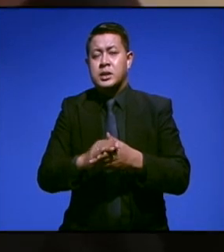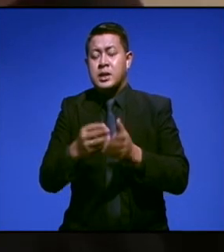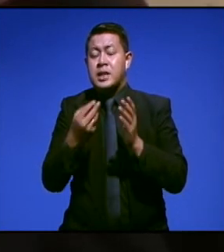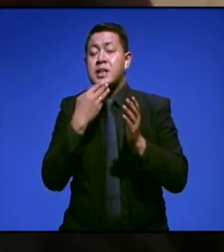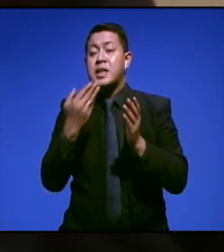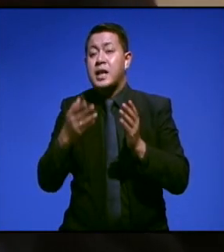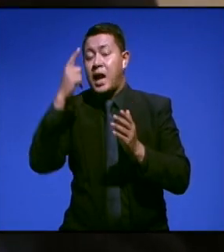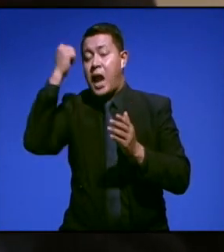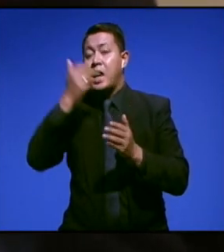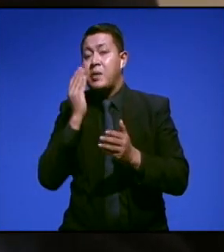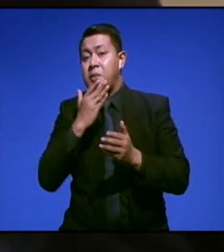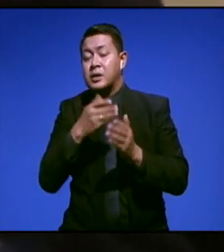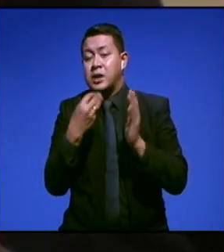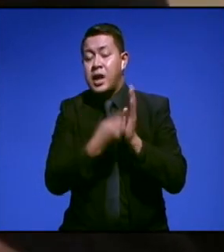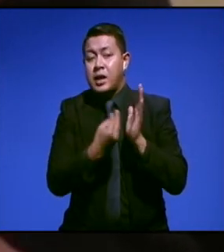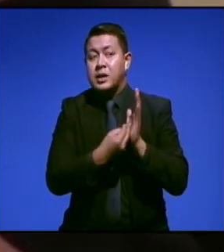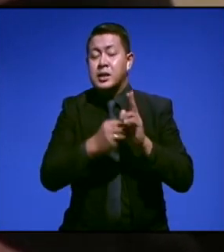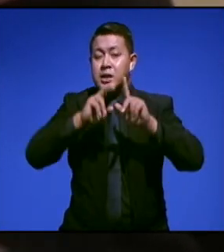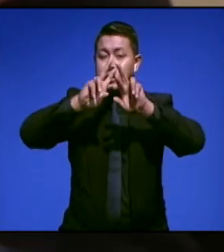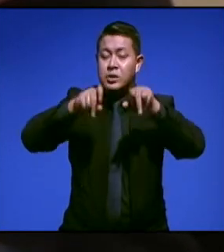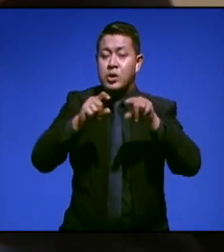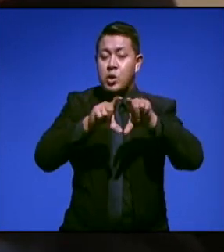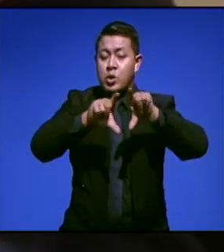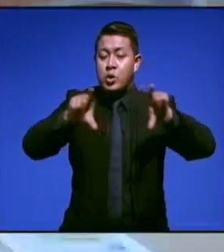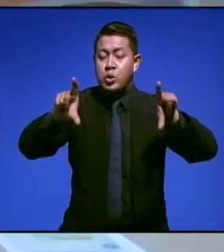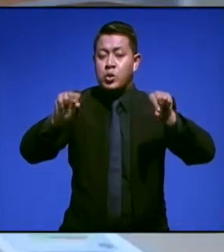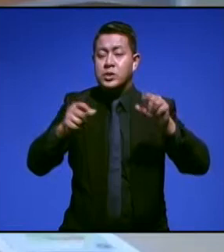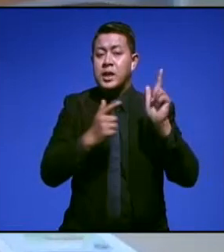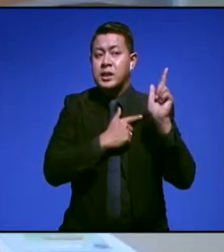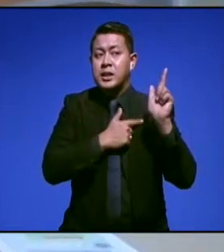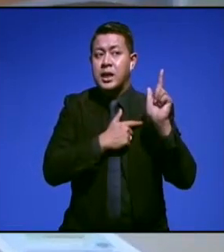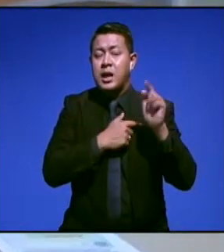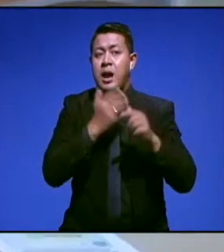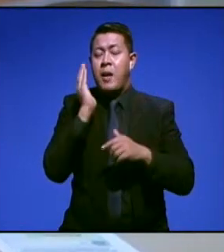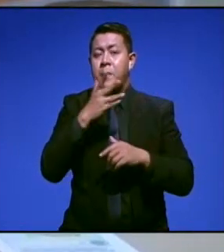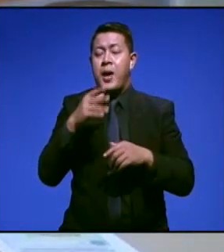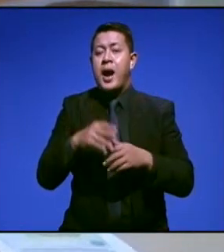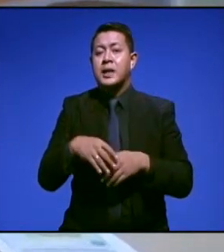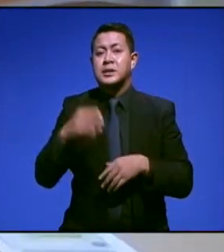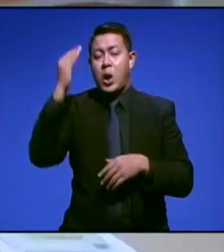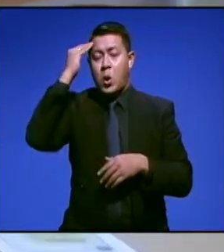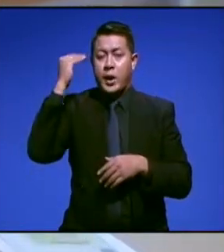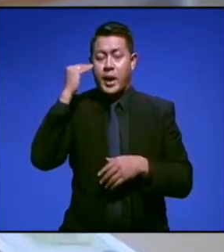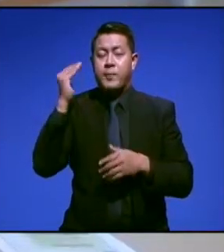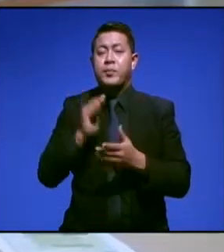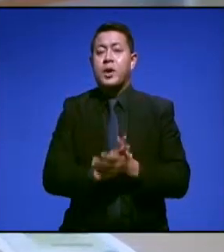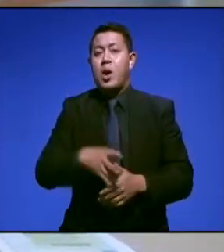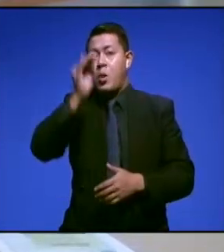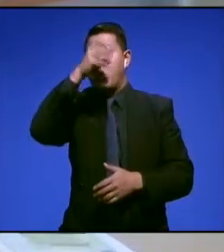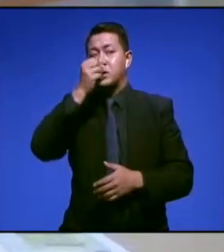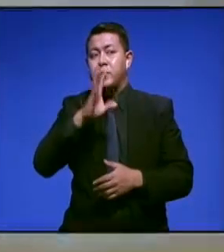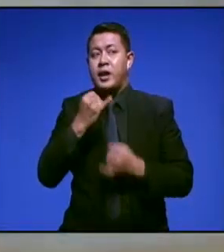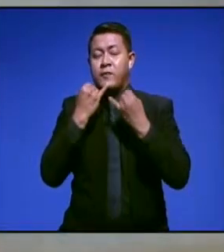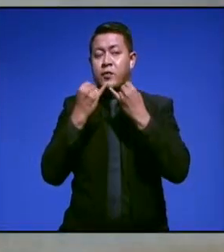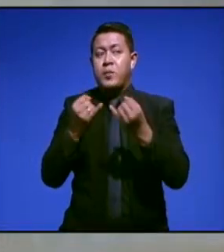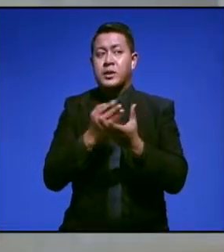yang ada di seragam. Setelah ditelusuri, tulisan di seragam tentara ini adalah bahasa Korea. Polisi menyimpulkan informasi